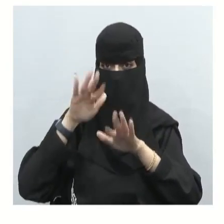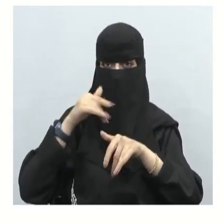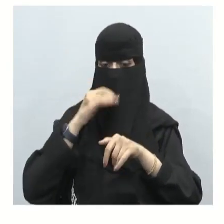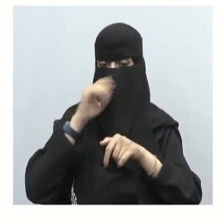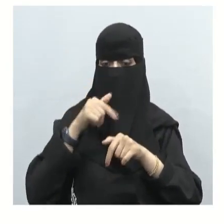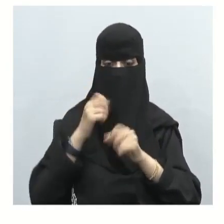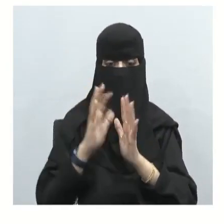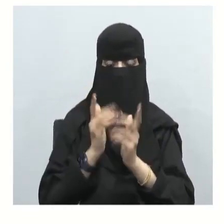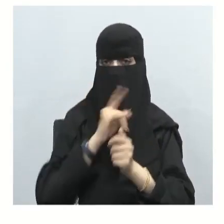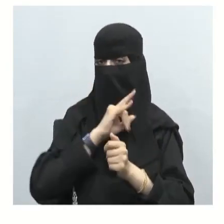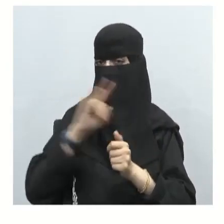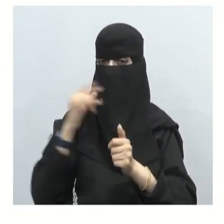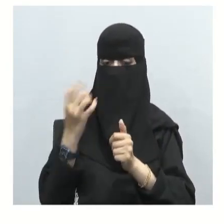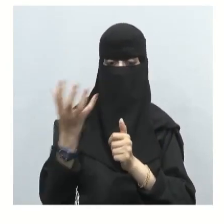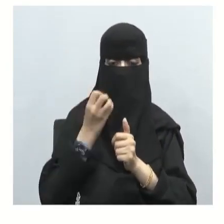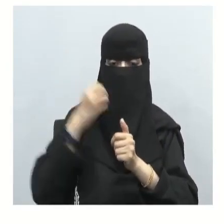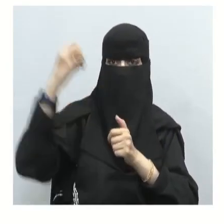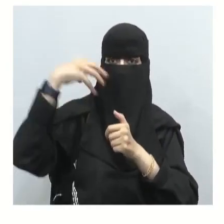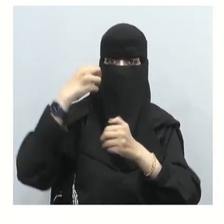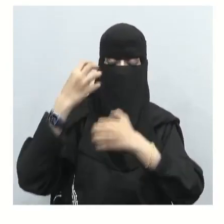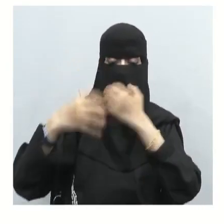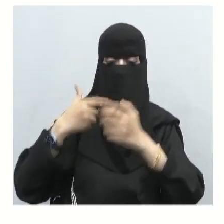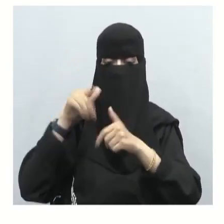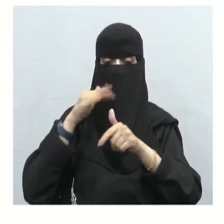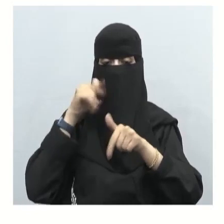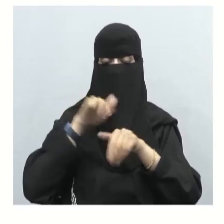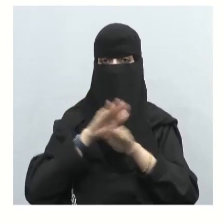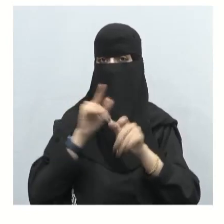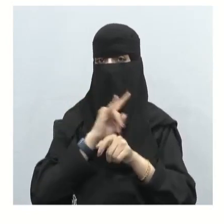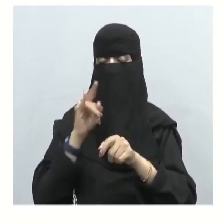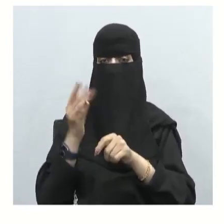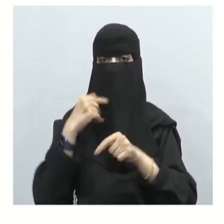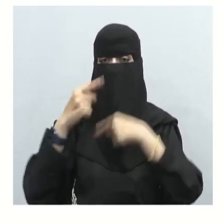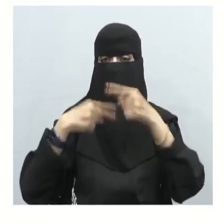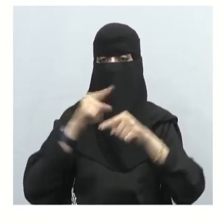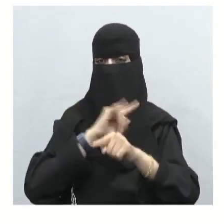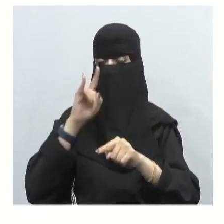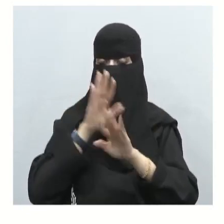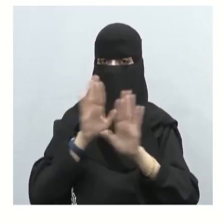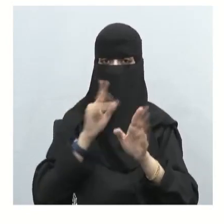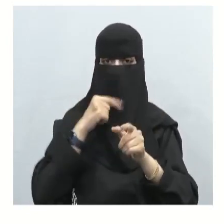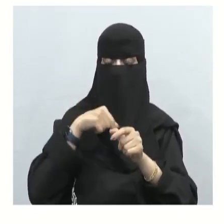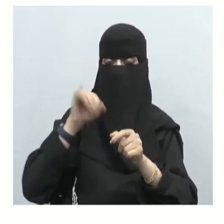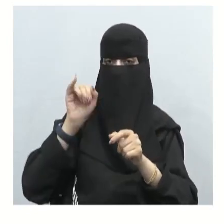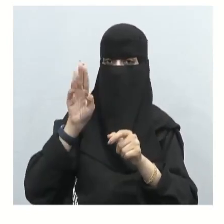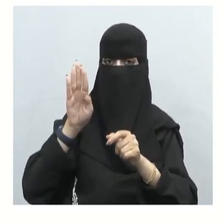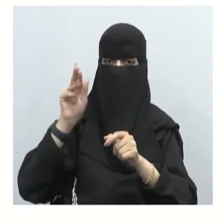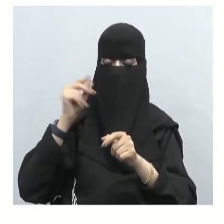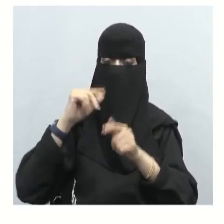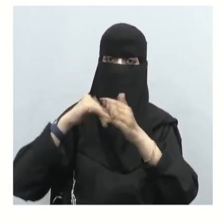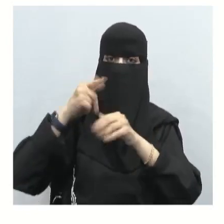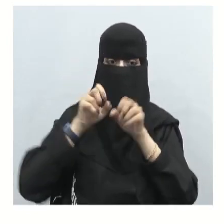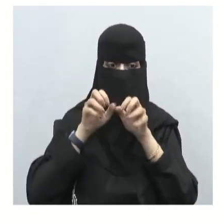اذا الضوء المتوهج لا ينتج ضوء مستقطب اذا الضوء المتوحش دائما غير مستقطب لانه